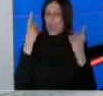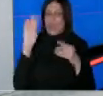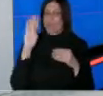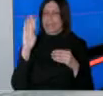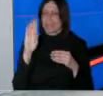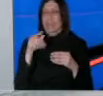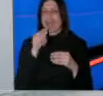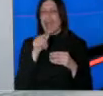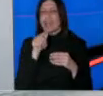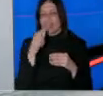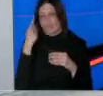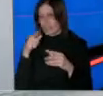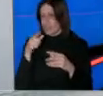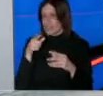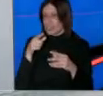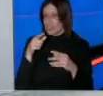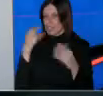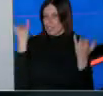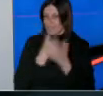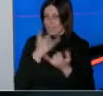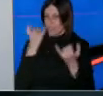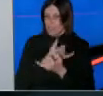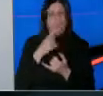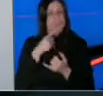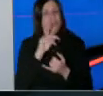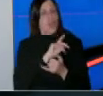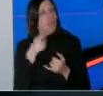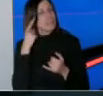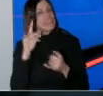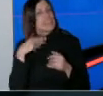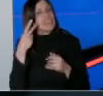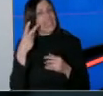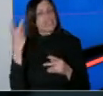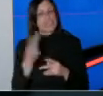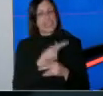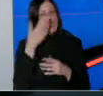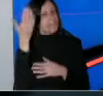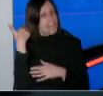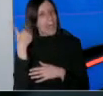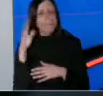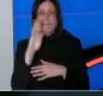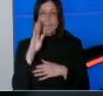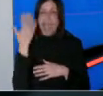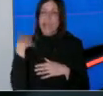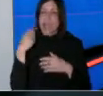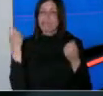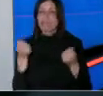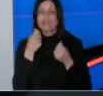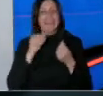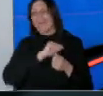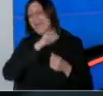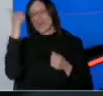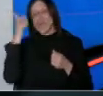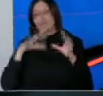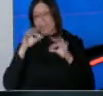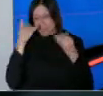לנתניהו. אתה חושב שזה מעידות? לא, אני חושב שזה נהיה סטנדרט. פעם נתניהו היה קמפיינר הכי טוב.